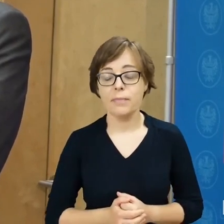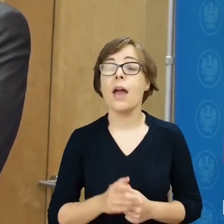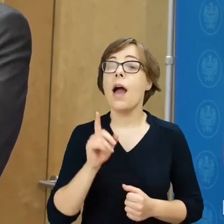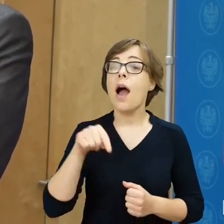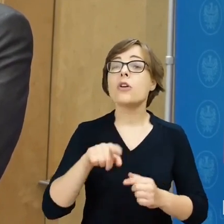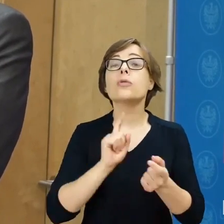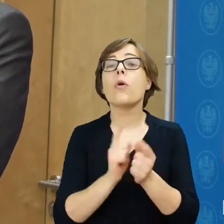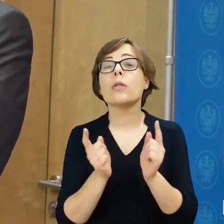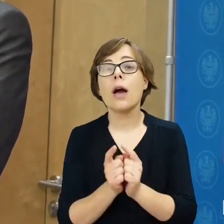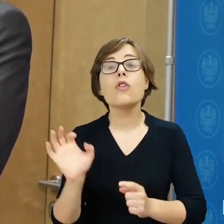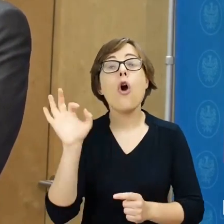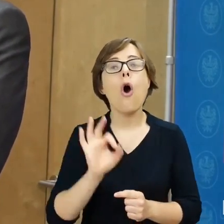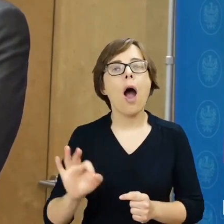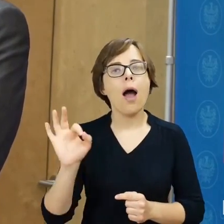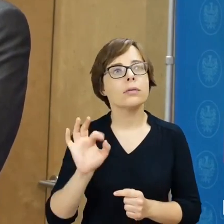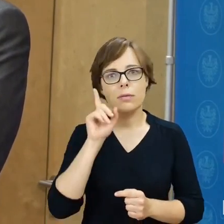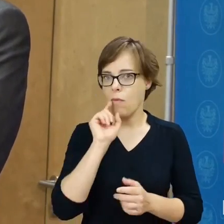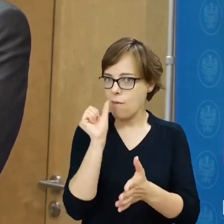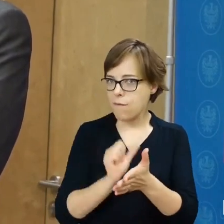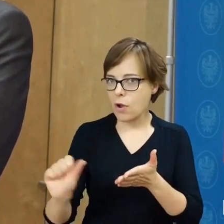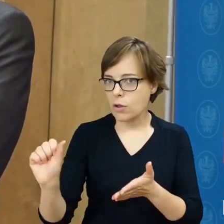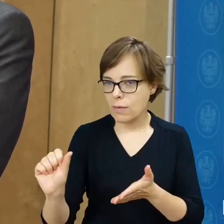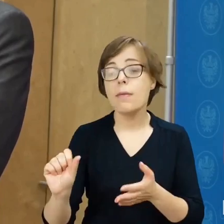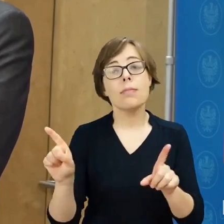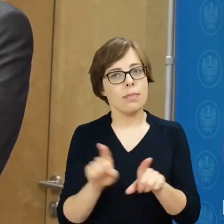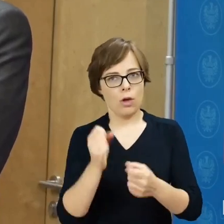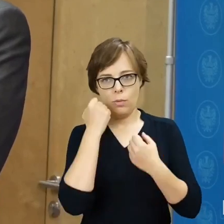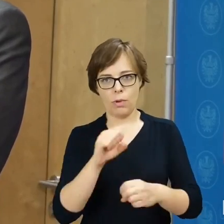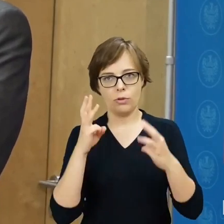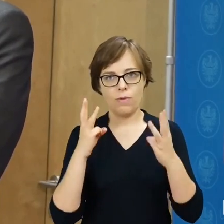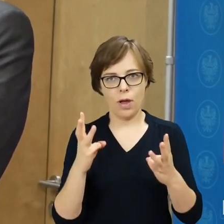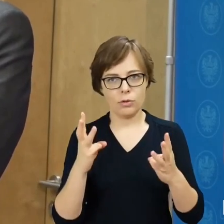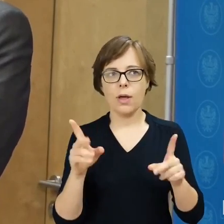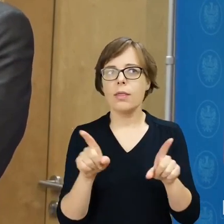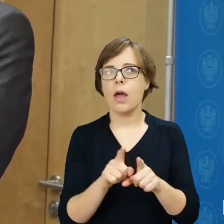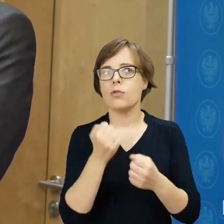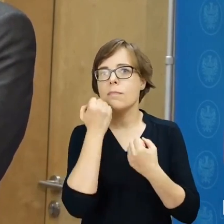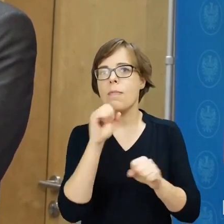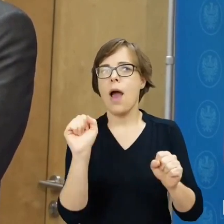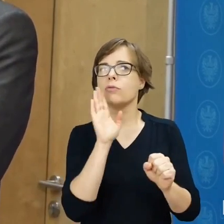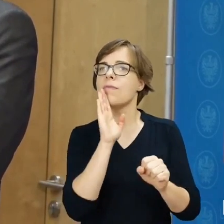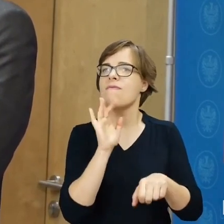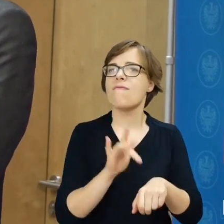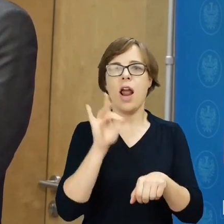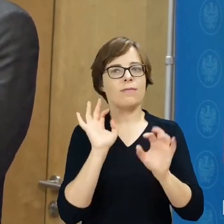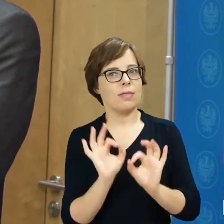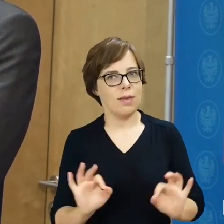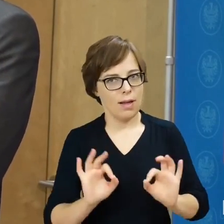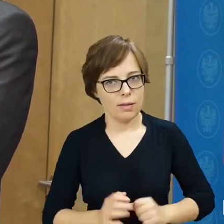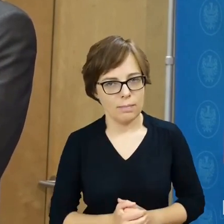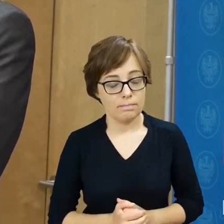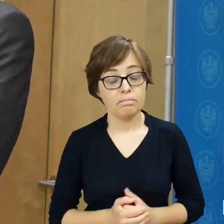strony niebagatelna, ale z drugiej strony bardzo ważna, bardzo wrażliwa. Możemy oczywiście